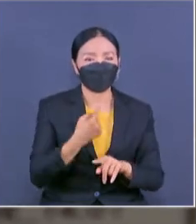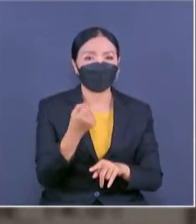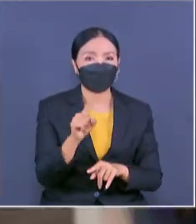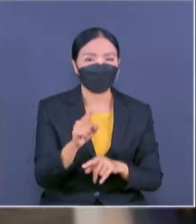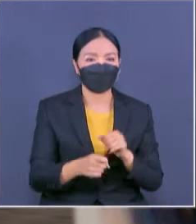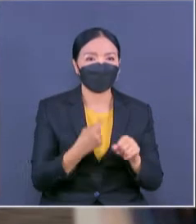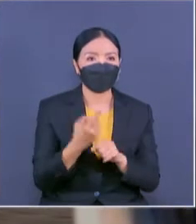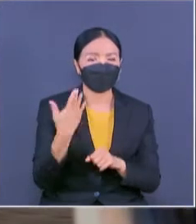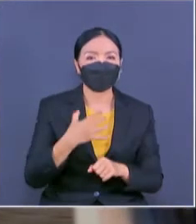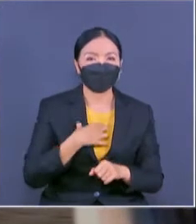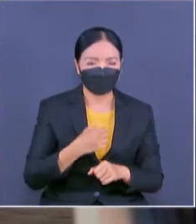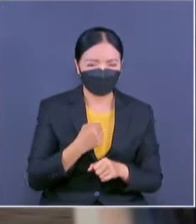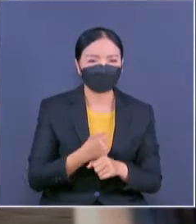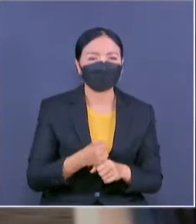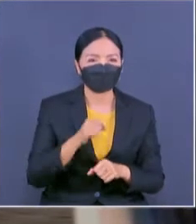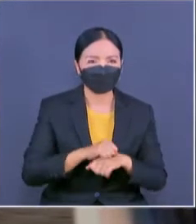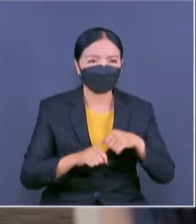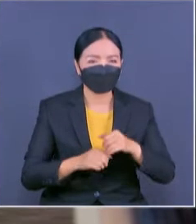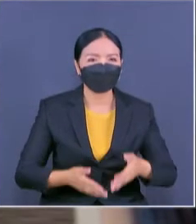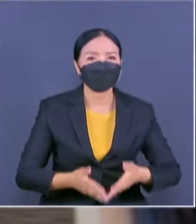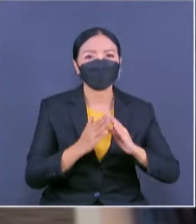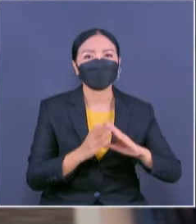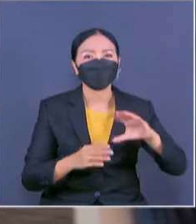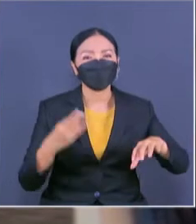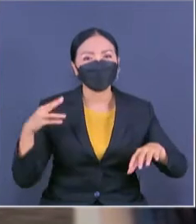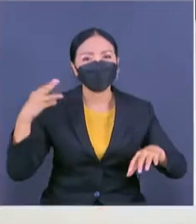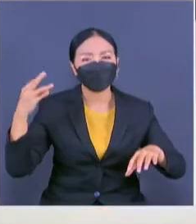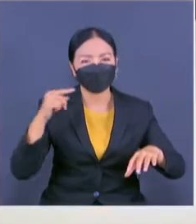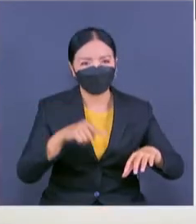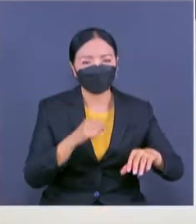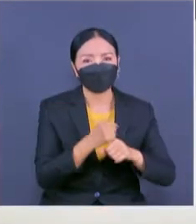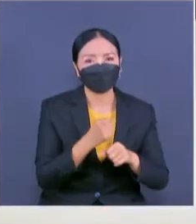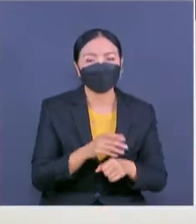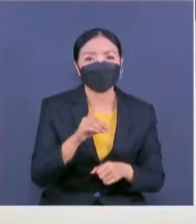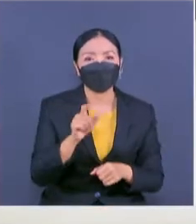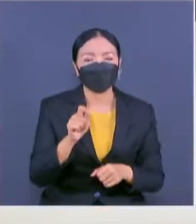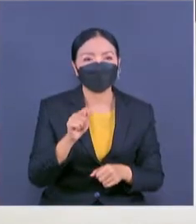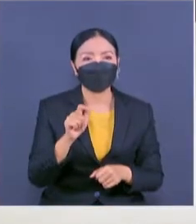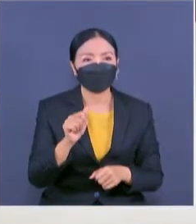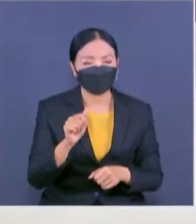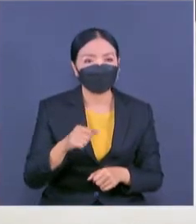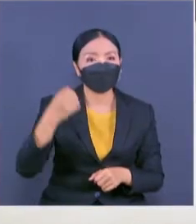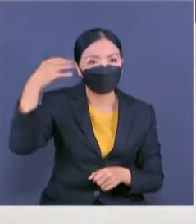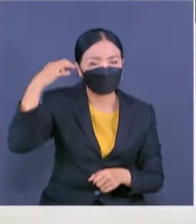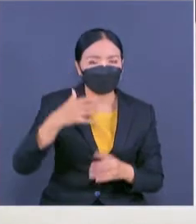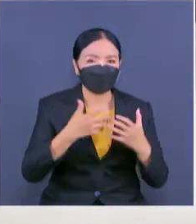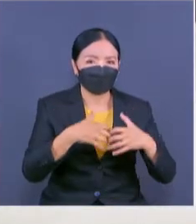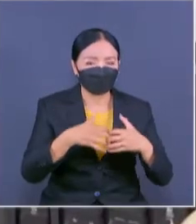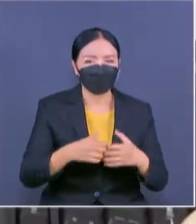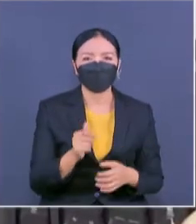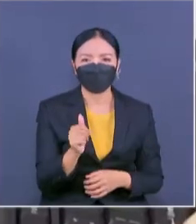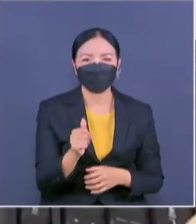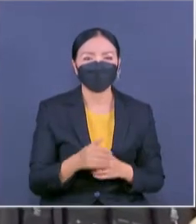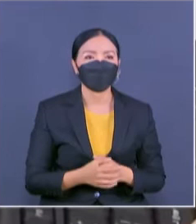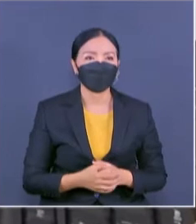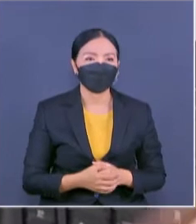ามีแผนจะสร้าง Data Center แห่งแรกในรัฐวอชิงตันเพราะว่าค่าไฟฟ้าแล้วก็อัตราการผลิตที่คุ้มค่า